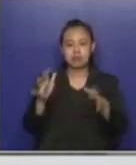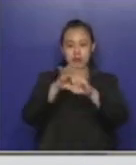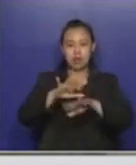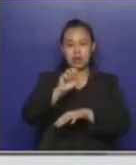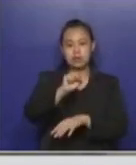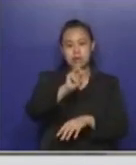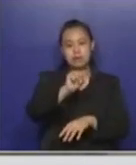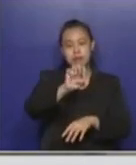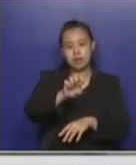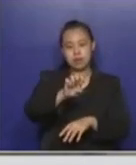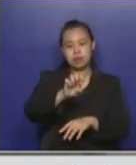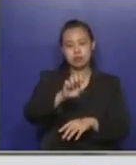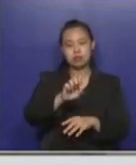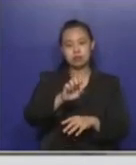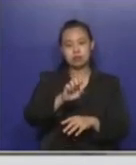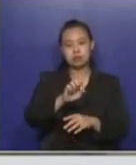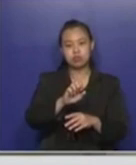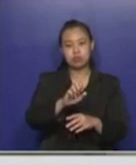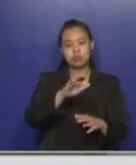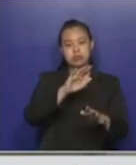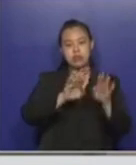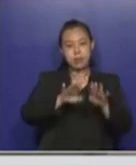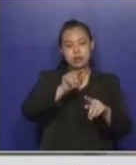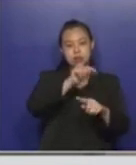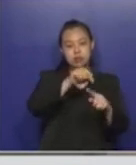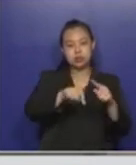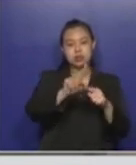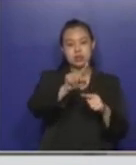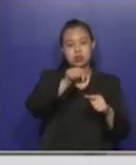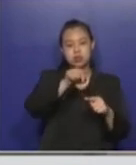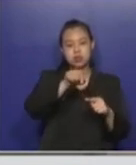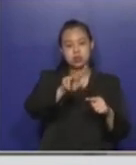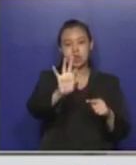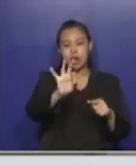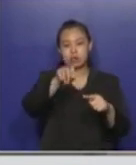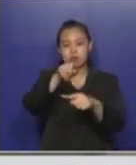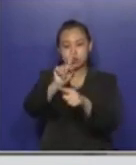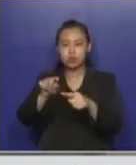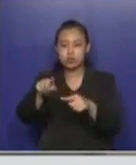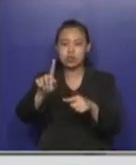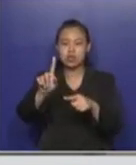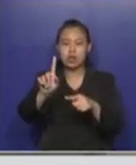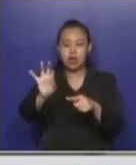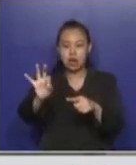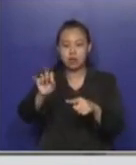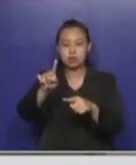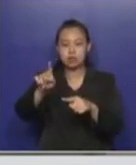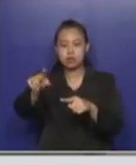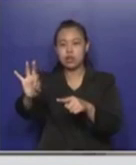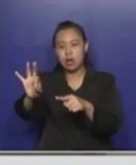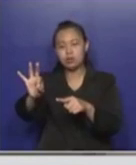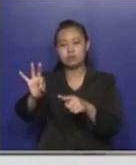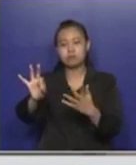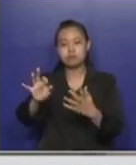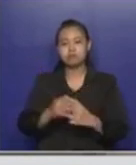โตเพียงปีละแค่ 1.9 เท่านั้นจากที่ตั้งไว้ว่า5โตจริง 1.9 นะคะ